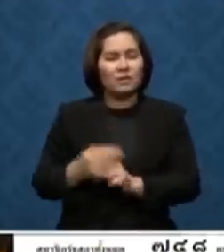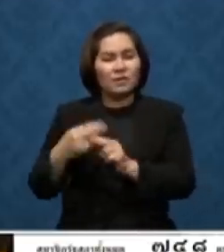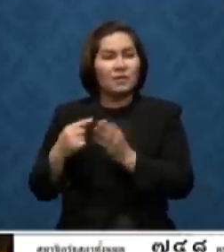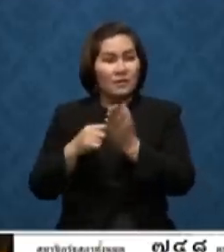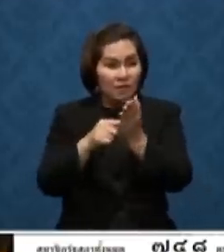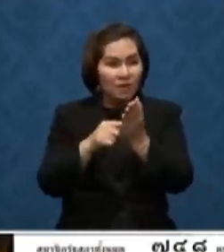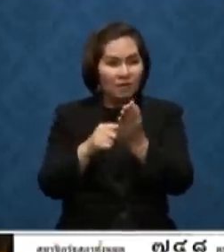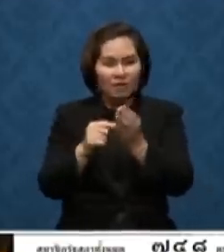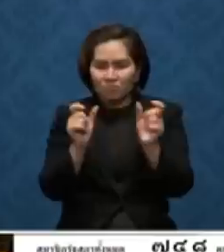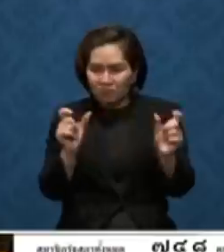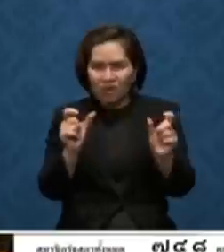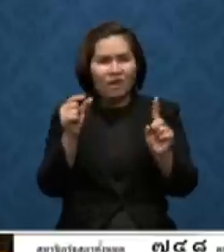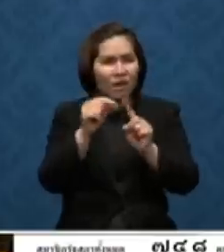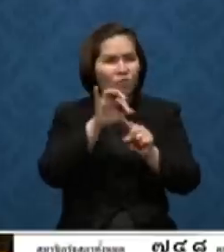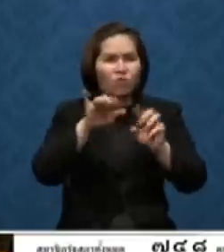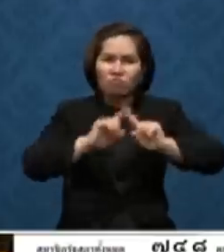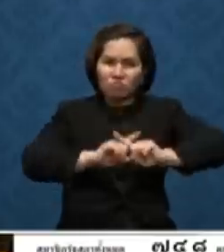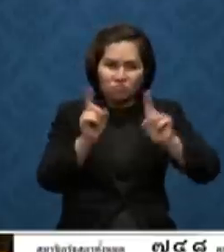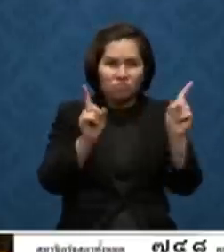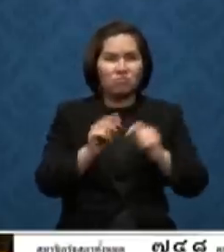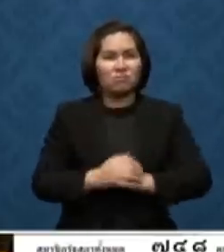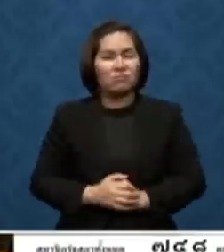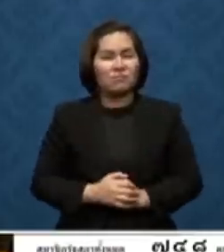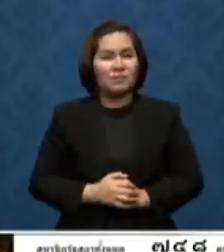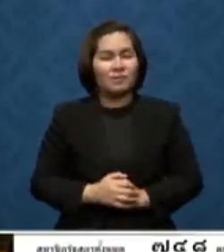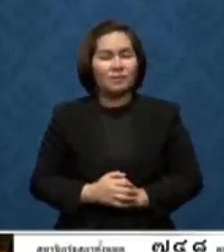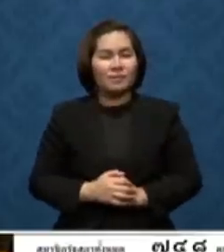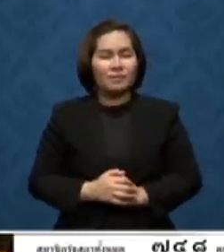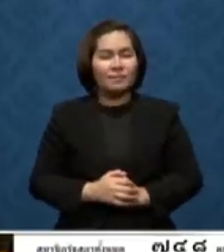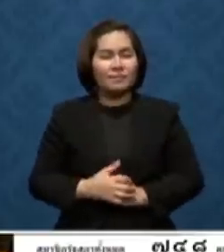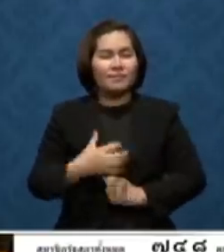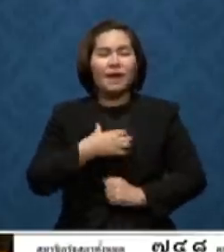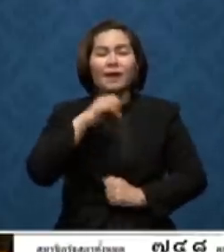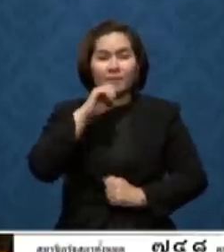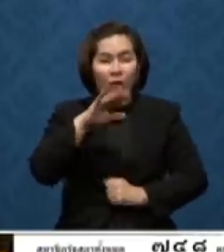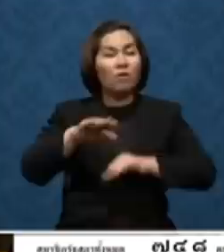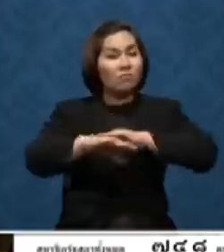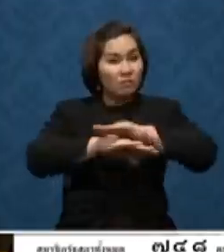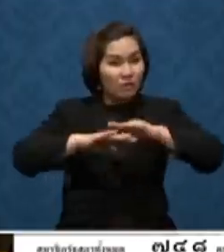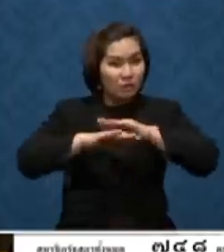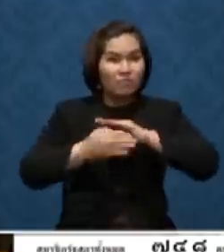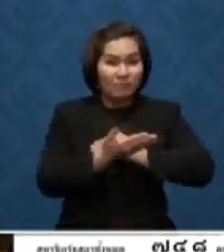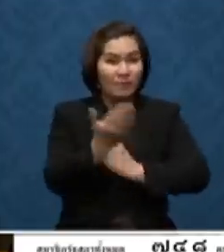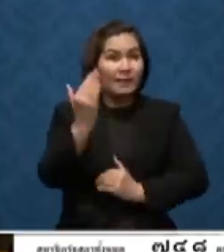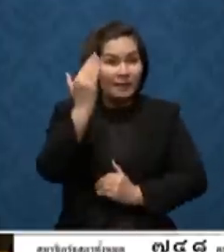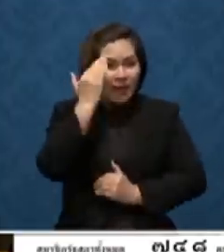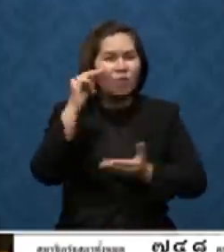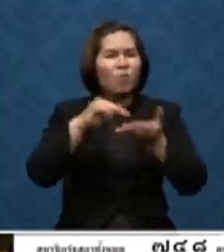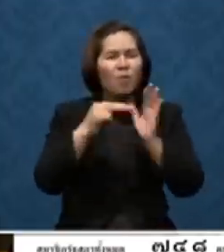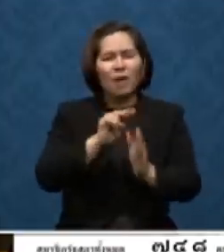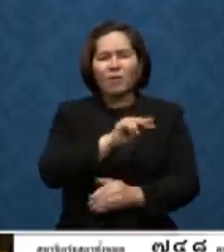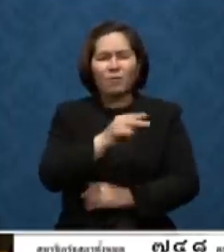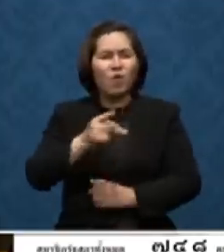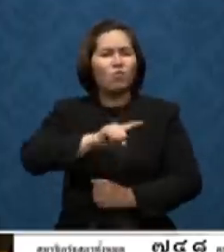นอมินเนชั่นก็ยิ่งแตกต่างกันไปอีกดังนั้นผมจึงอยากจะกราบเรียนในเบื้องต้นเรื่องนี้ไม่จำเป็นจะต้องตีความเลย